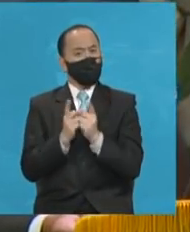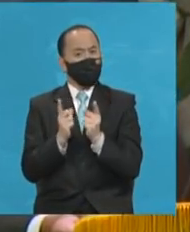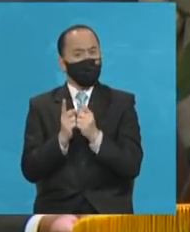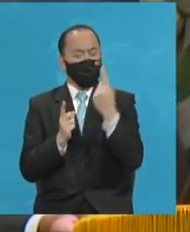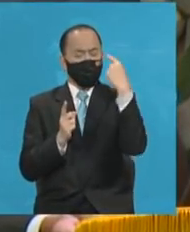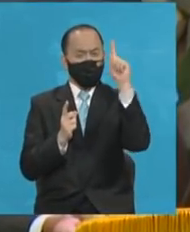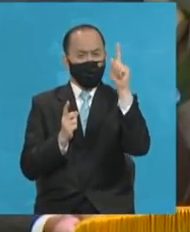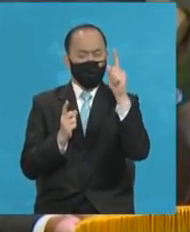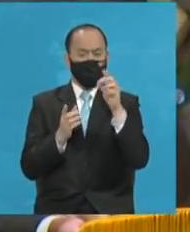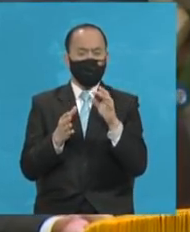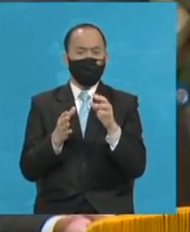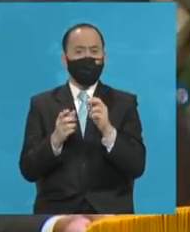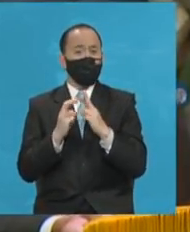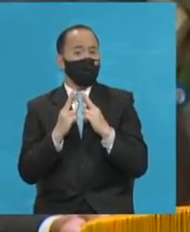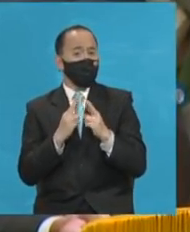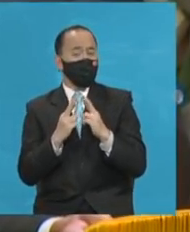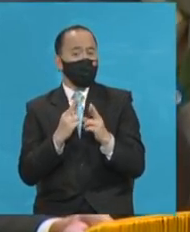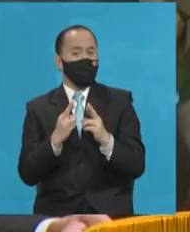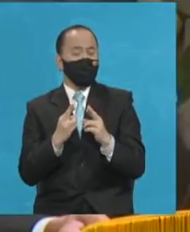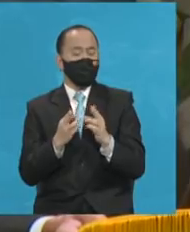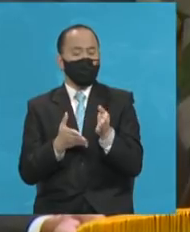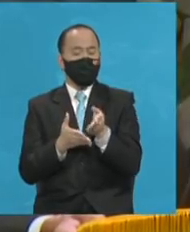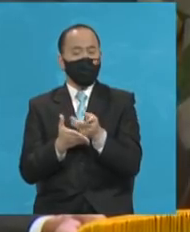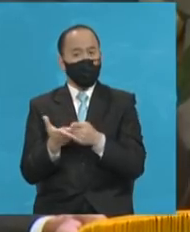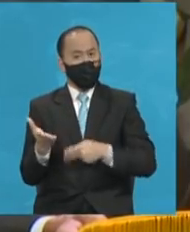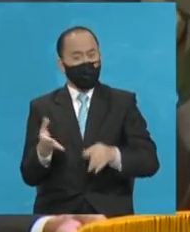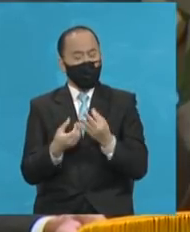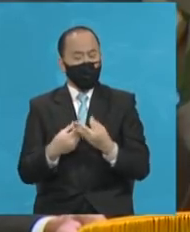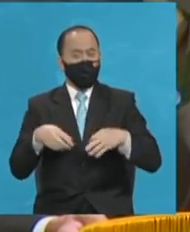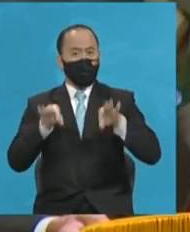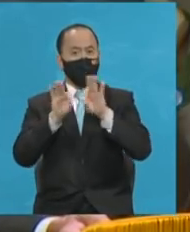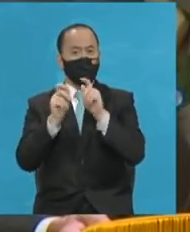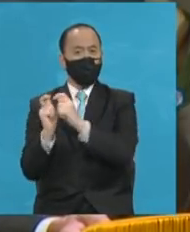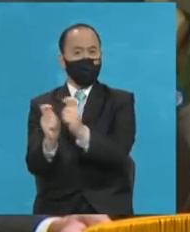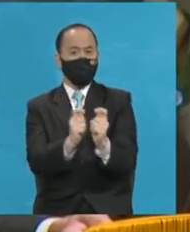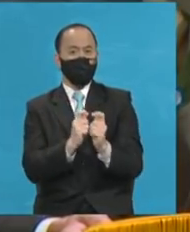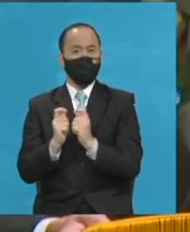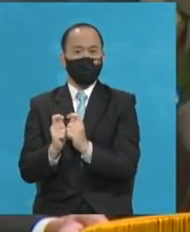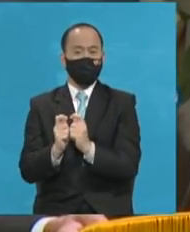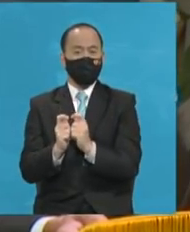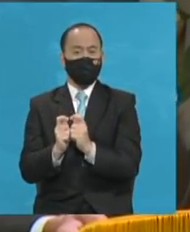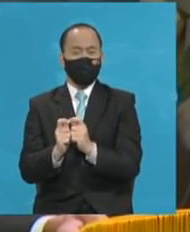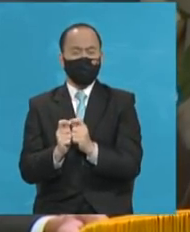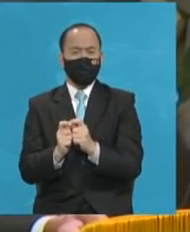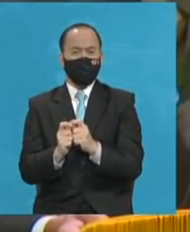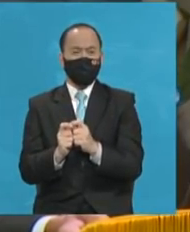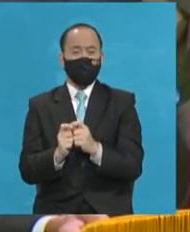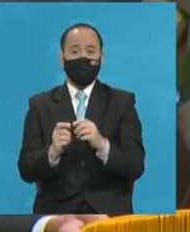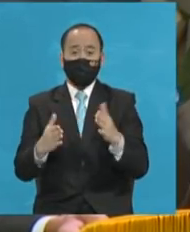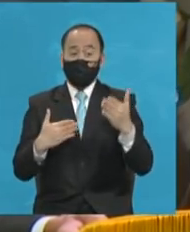perkara-perkara berkepentingan bersama meskipun berhadapan